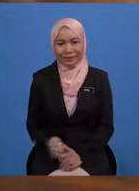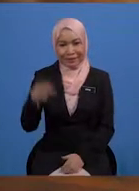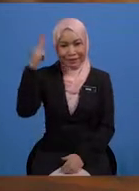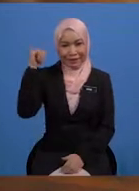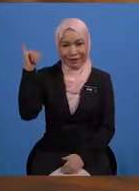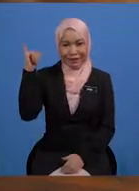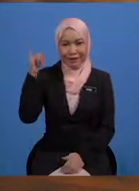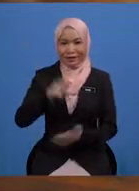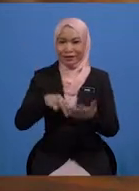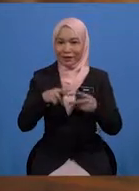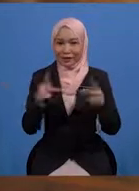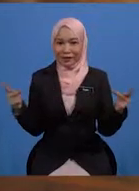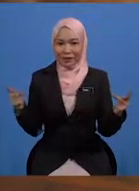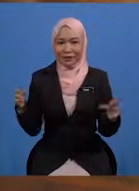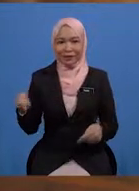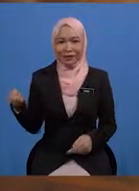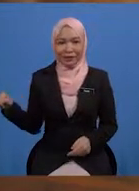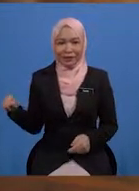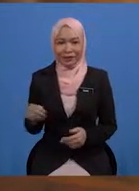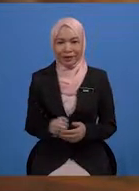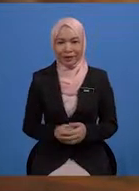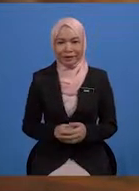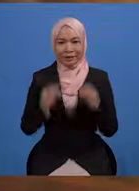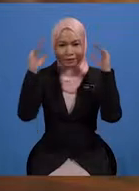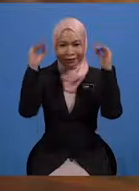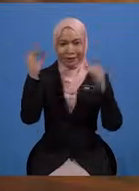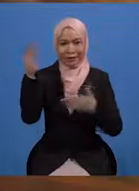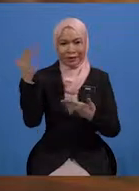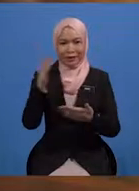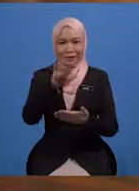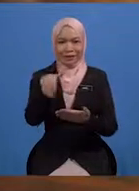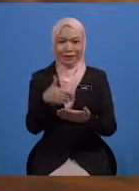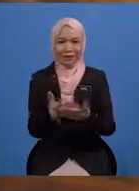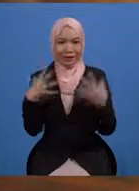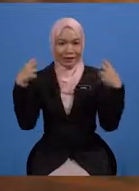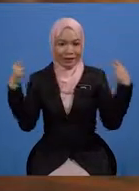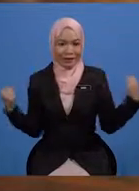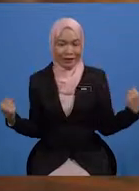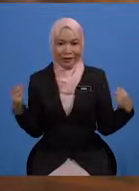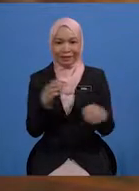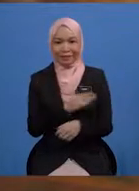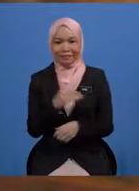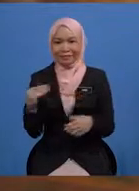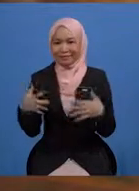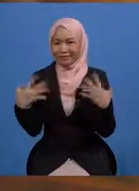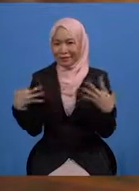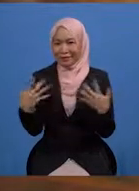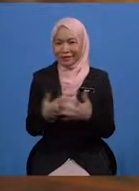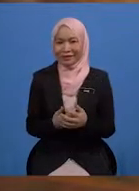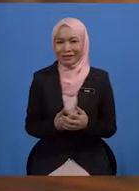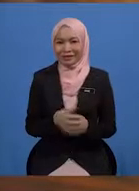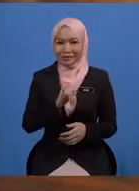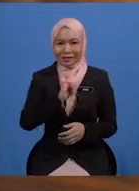Hai, apa khabar murid-murid? Cikgu harap semua berada dalam keadaan sihat dan ceria.